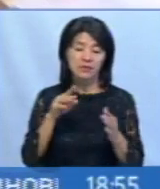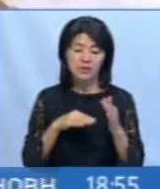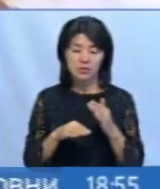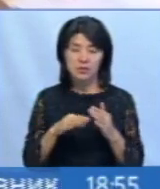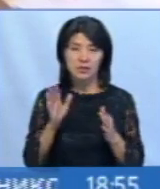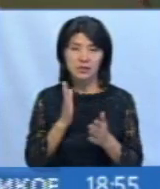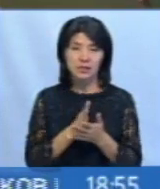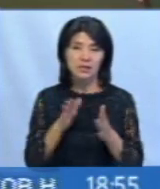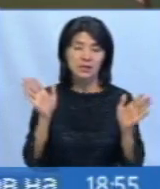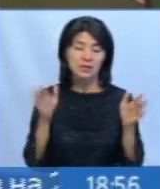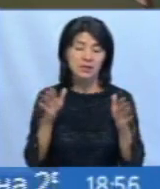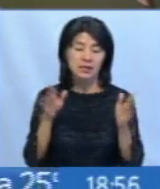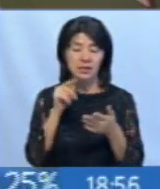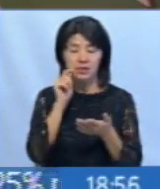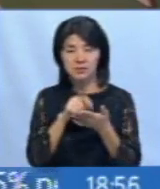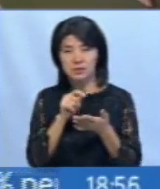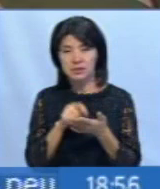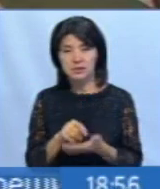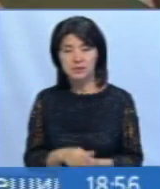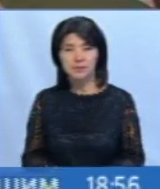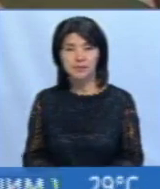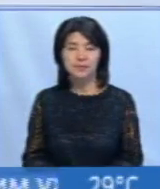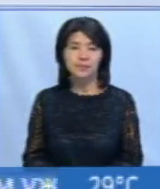птица. Сабинрахимбай, Дусымбек Токай, Ертес Ахпарат.